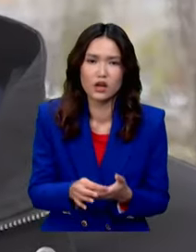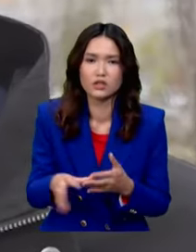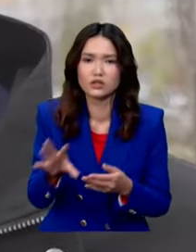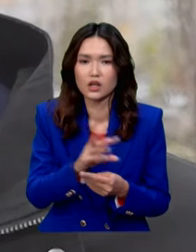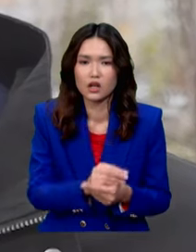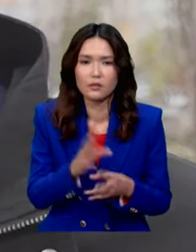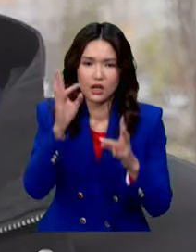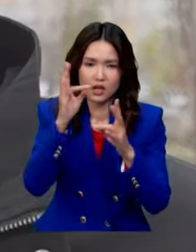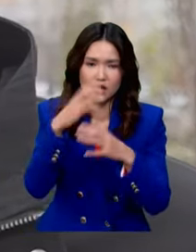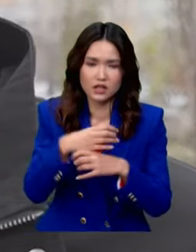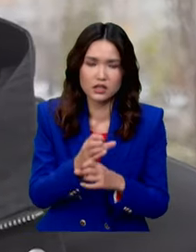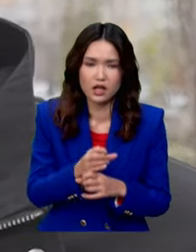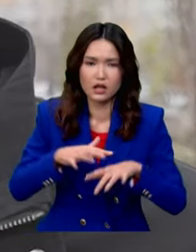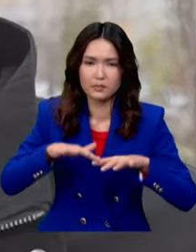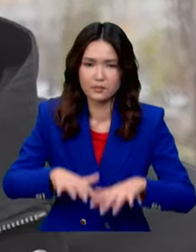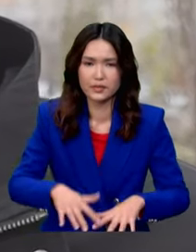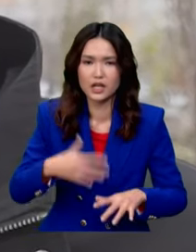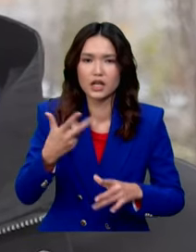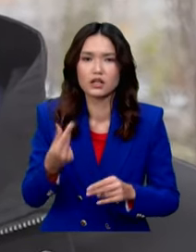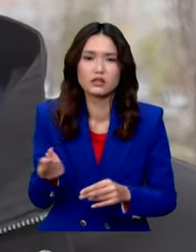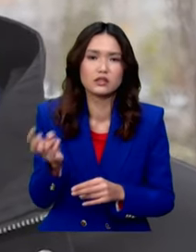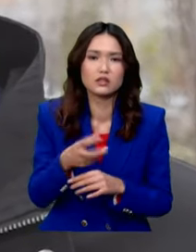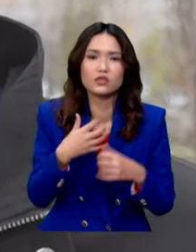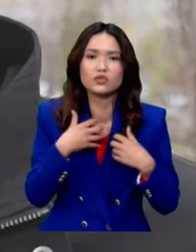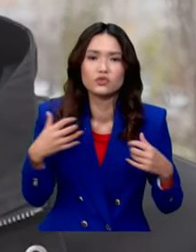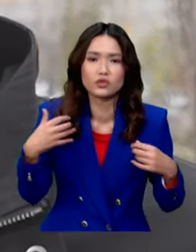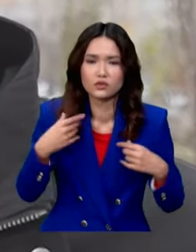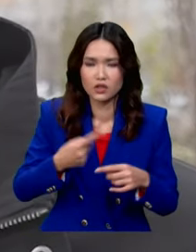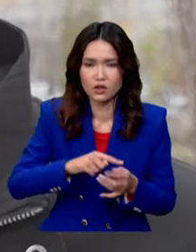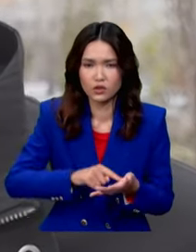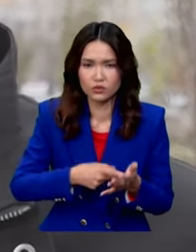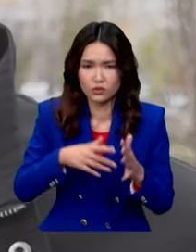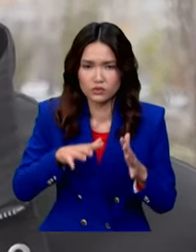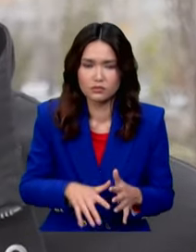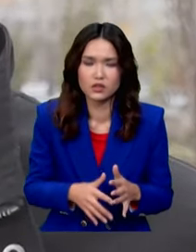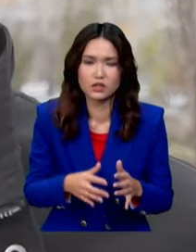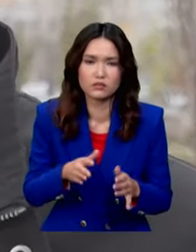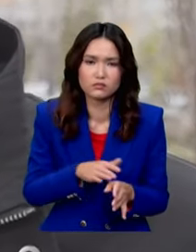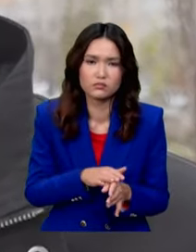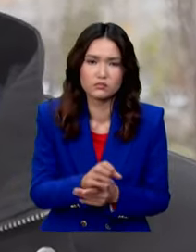Вакцинация